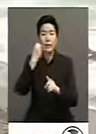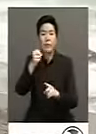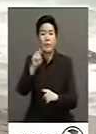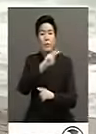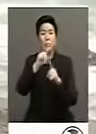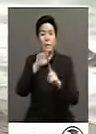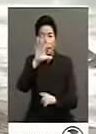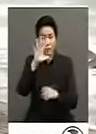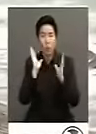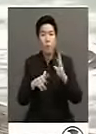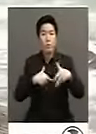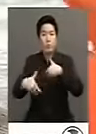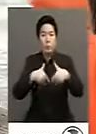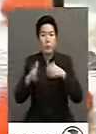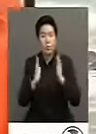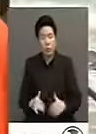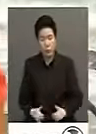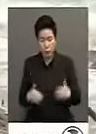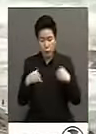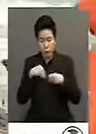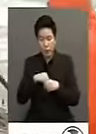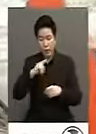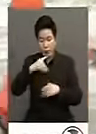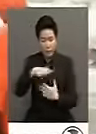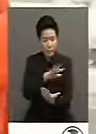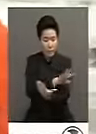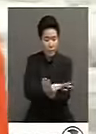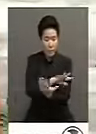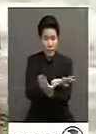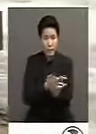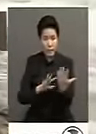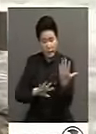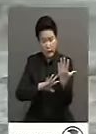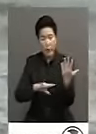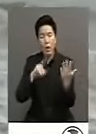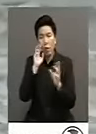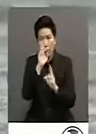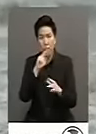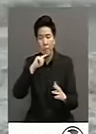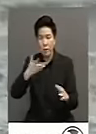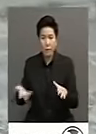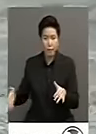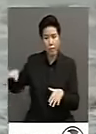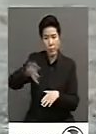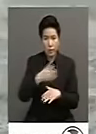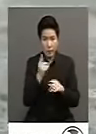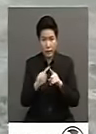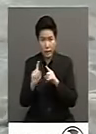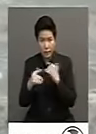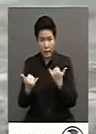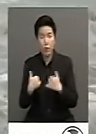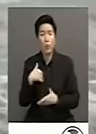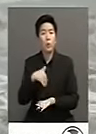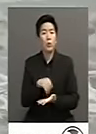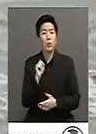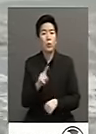นี้แล้วก็ประชาชนที่ใช้ชีวิตอยู่ชายฝั่งในภาคใต้ตะวันออกต้องระวังเป็นพิเศษอาจจะมีคลื่นซัดนะฮะ ทางส่วนของศูนย์เตือนภัย